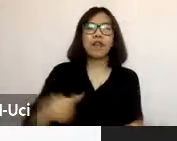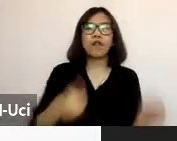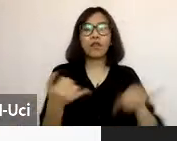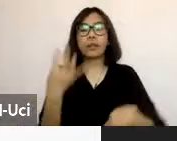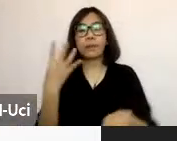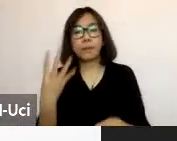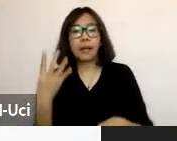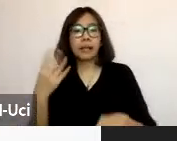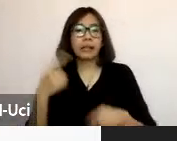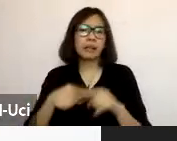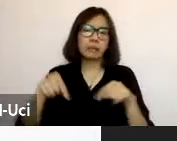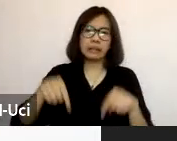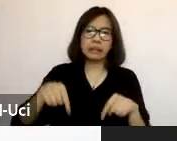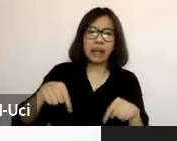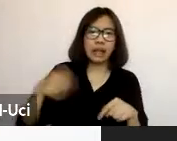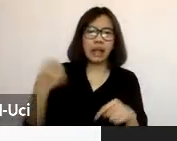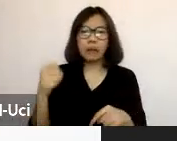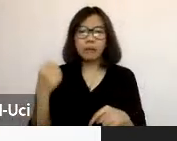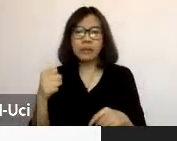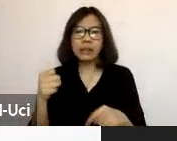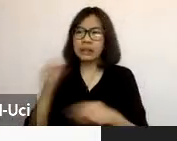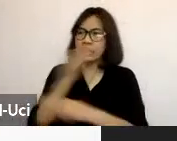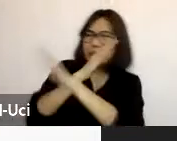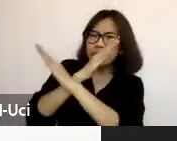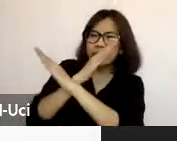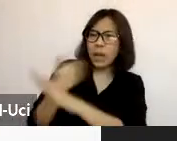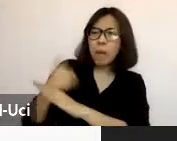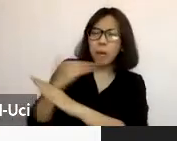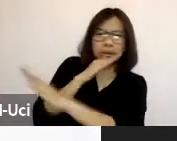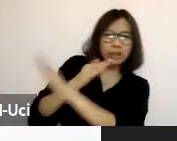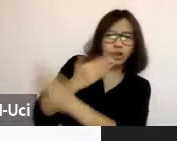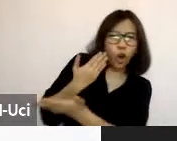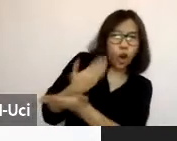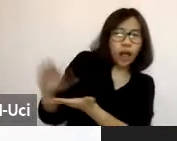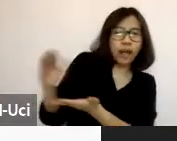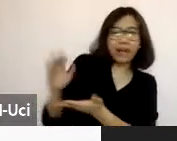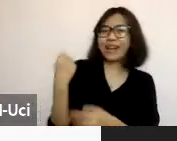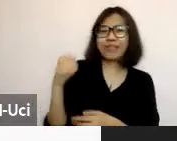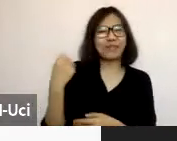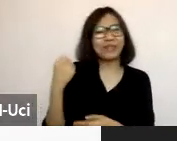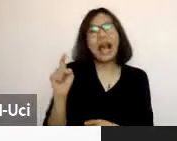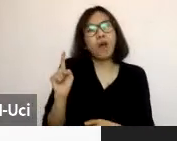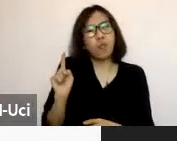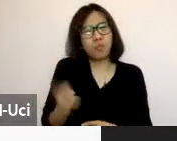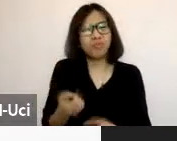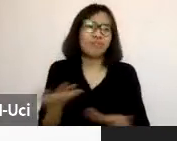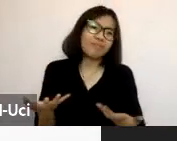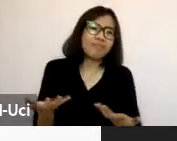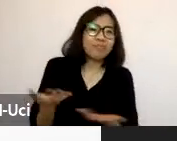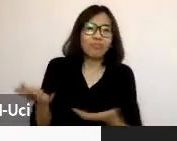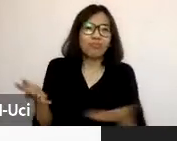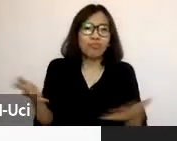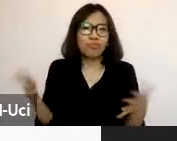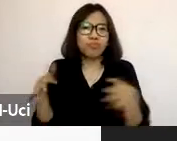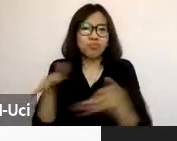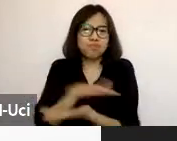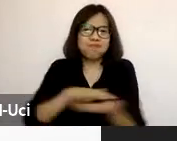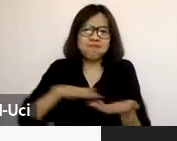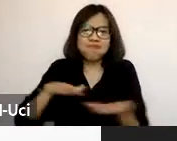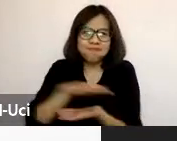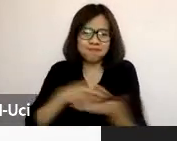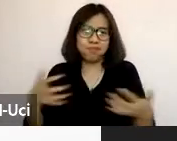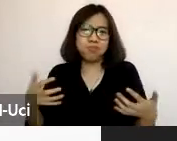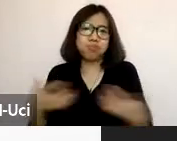ini tidak bisa dihambat ya kita mau tidak mau harus masuk di dalam eh apa dunia yang